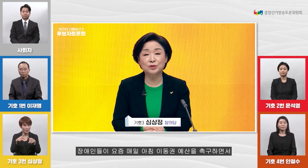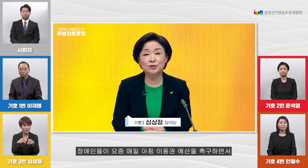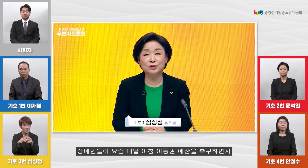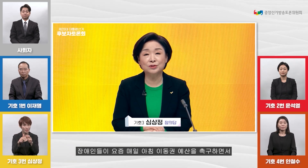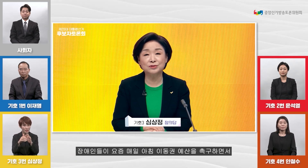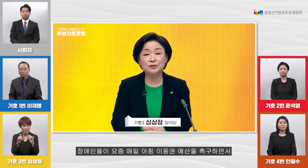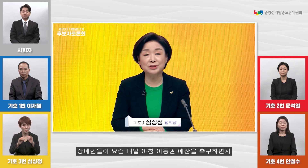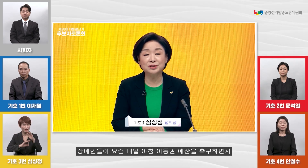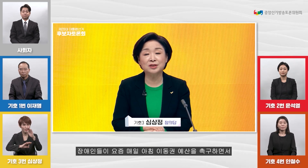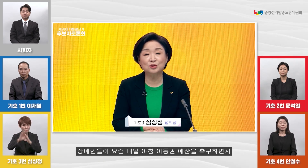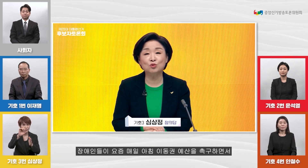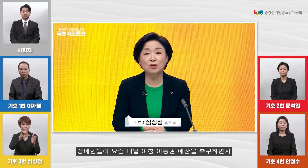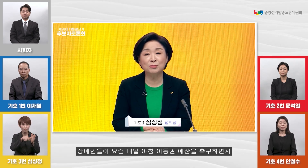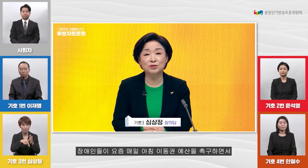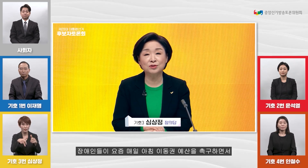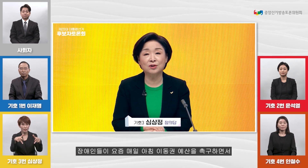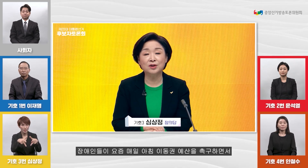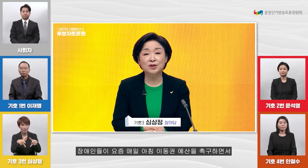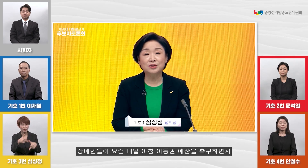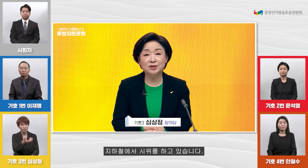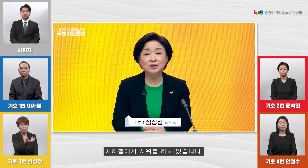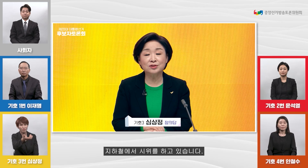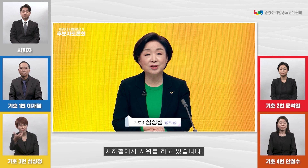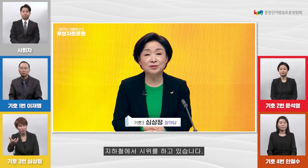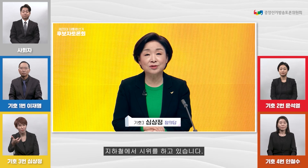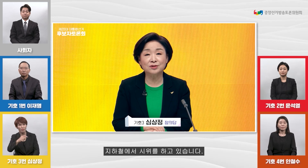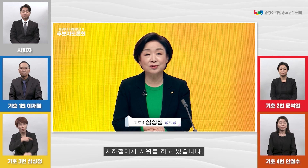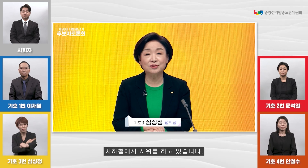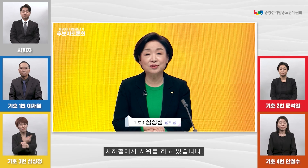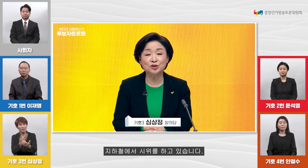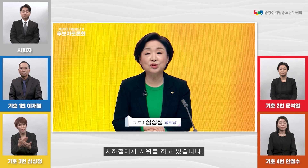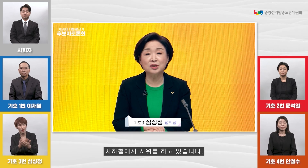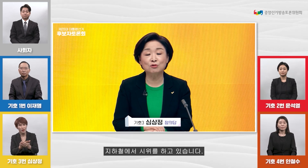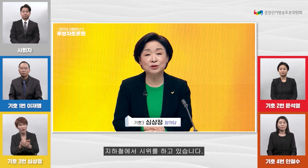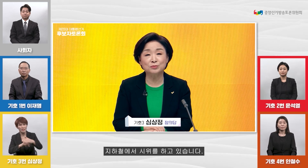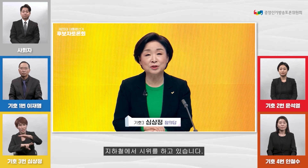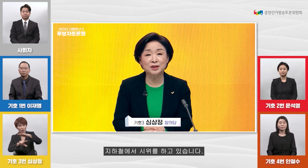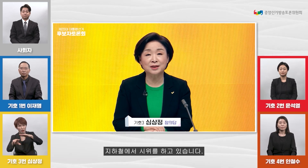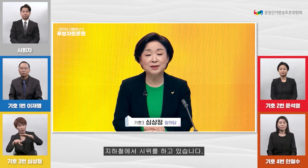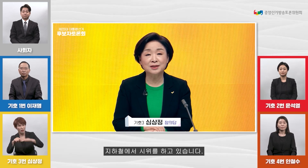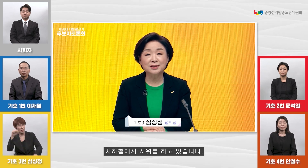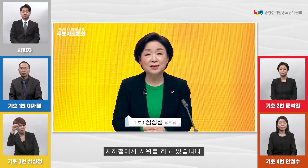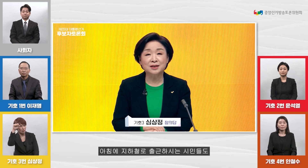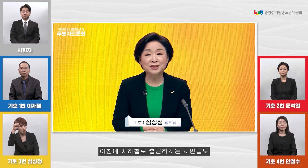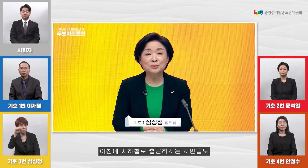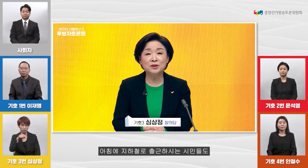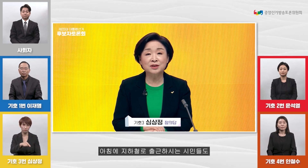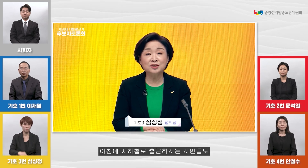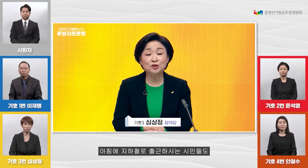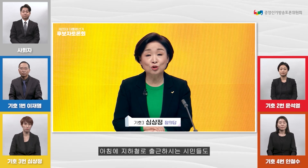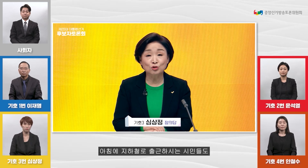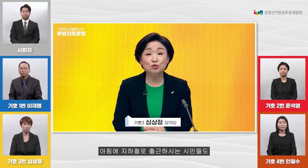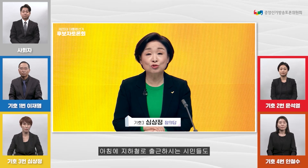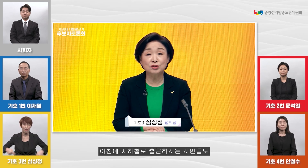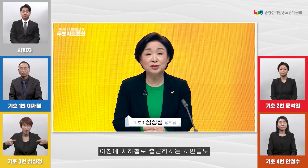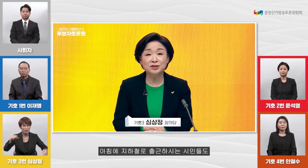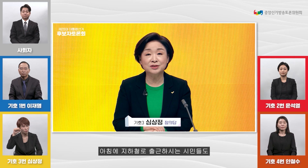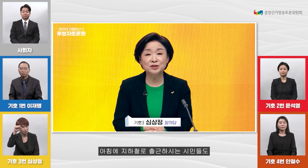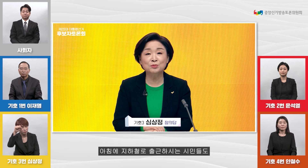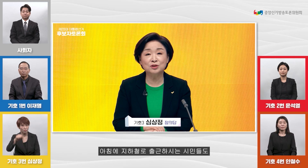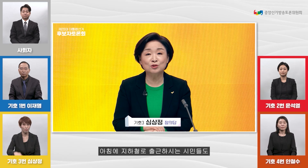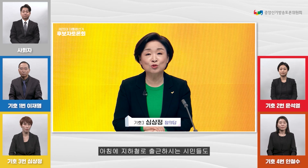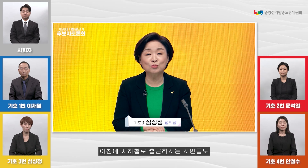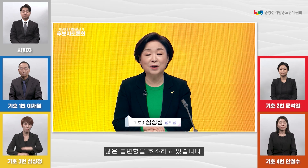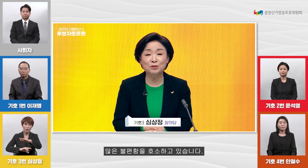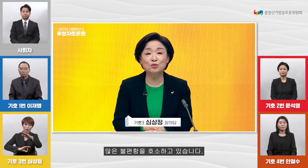이동권 예산을 촉구하면서 지하철에서 시위를 하고 있습니다. 아침에 지하철로